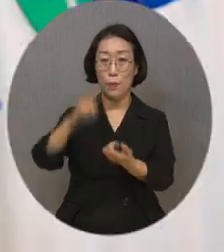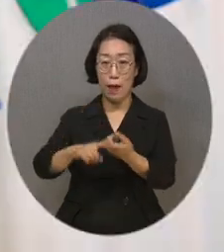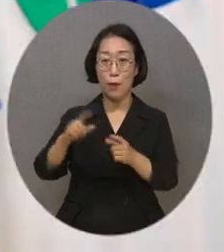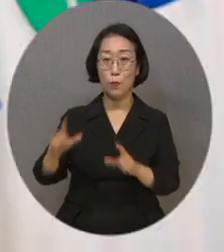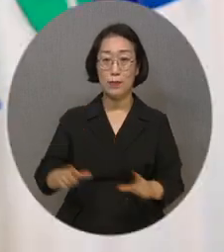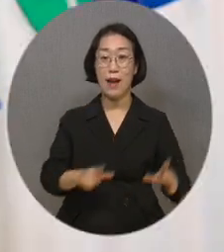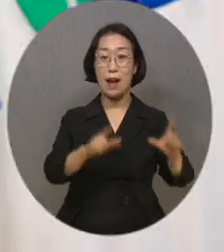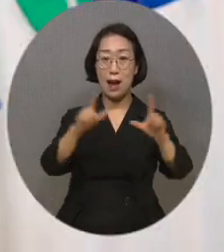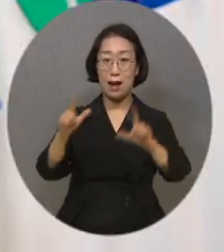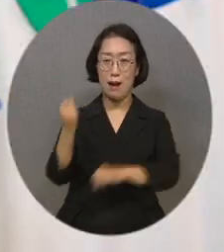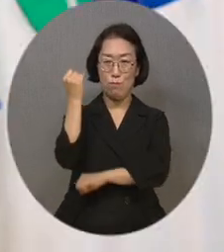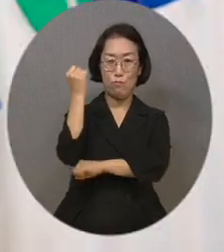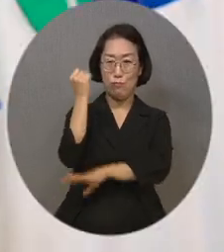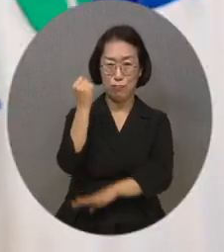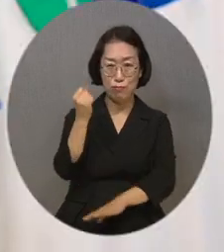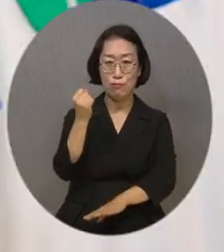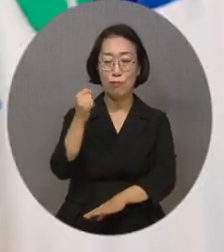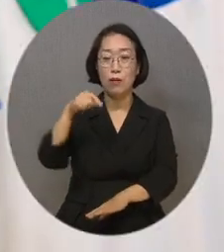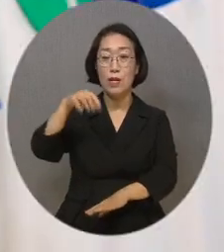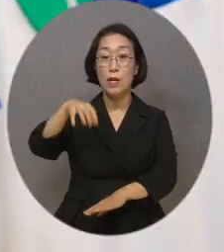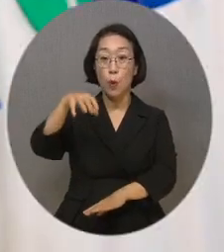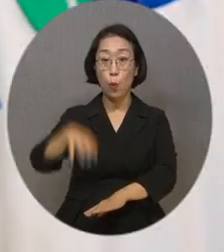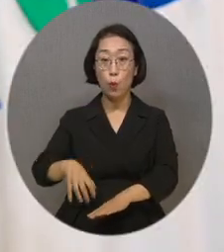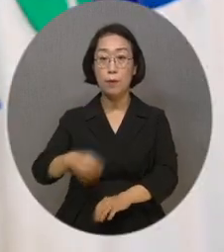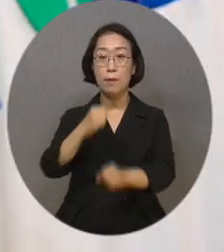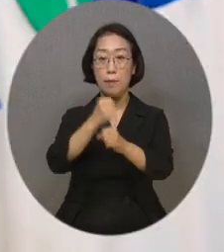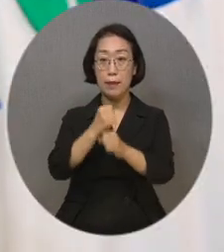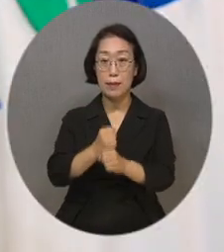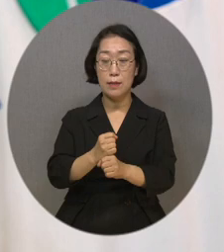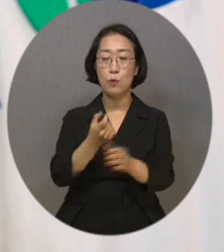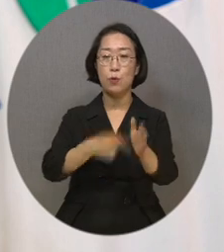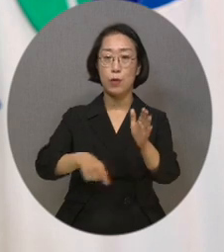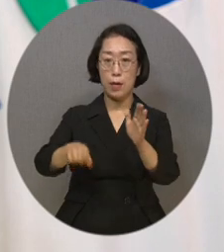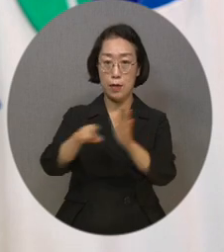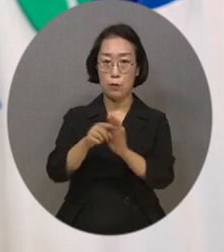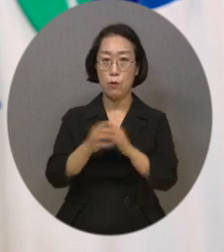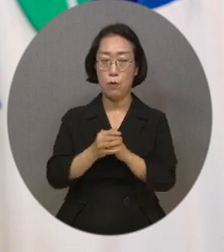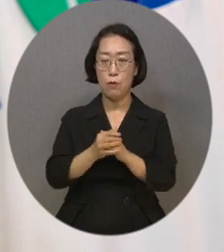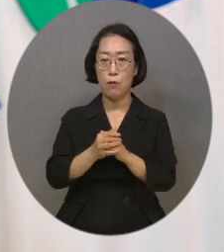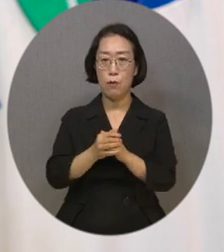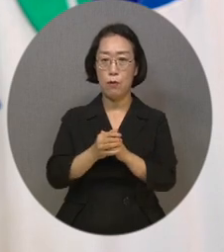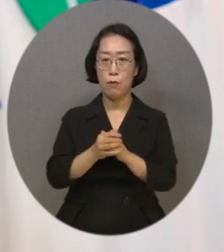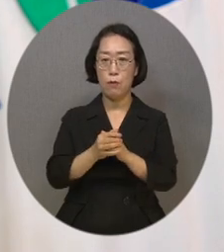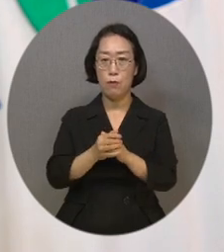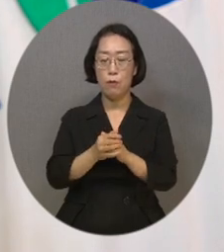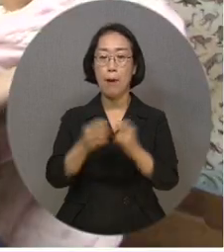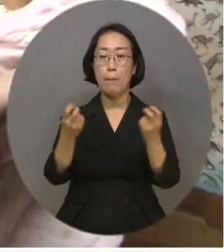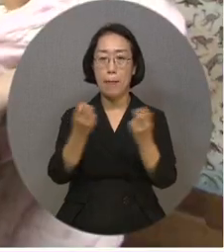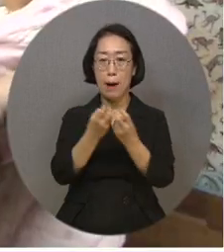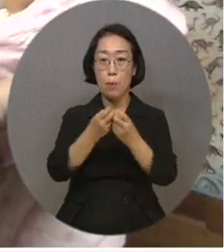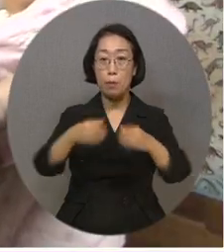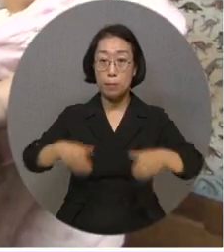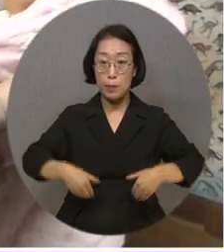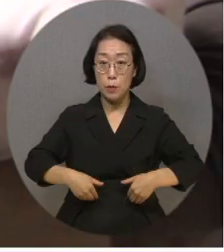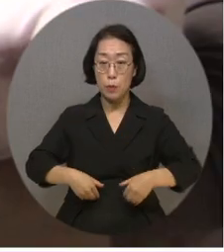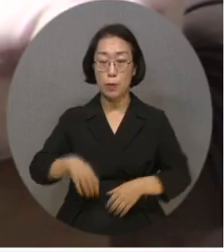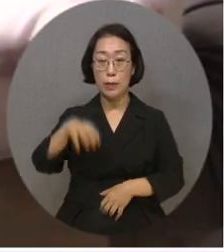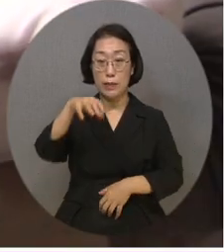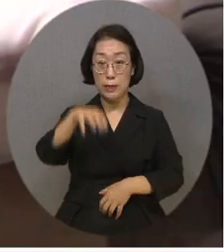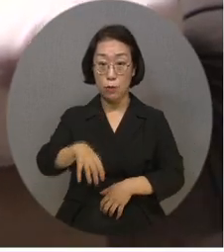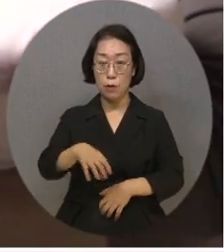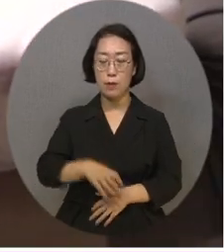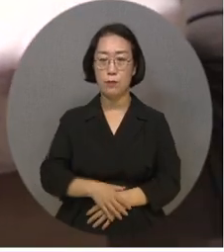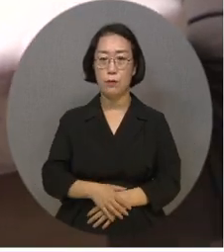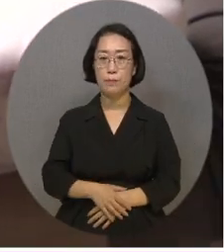일종의 좀 고창을 살기 좋게 만드는 그런 방식의 그 접근 방법이 또 하나가 있을 거고 또 하나는 이제 고창